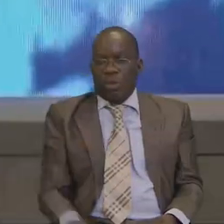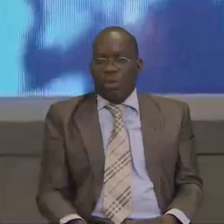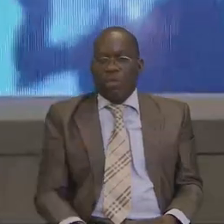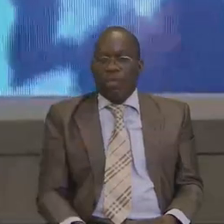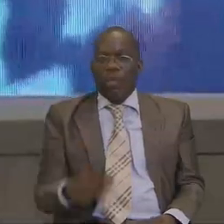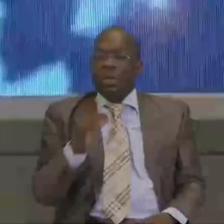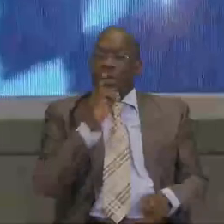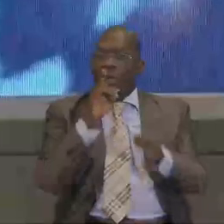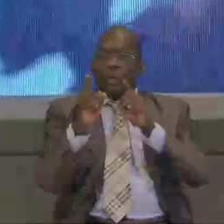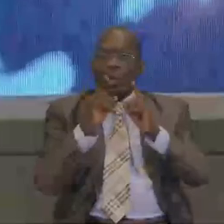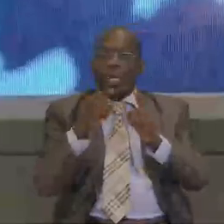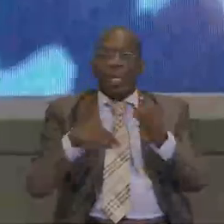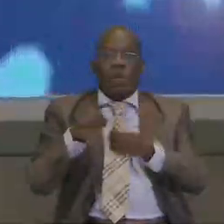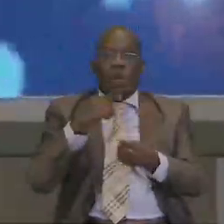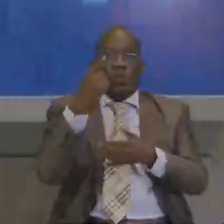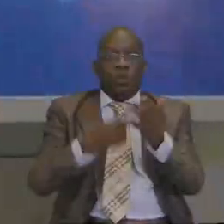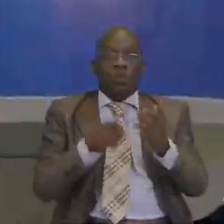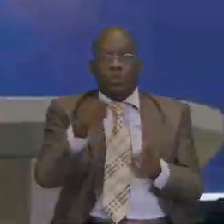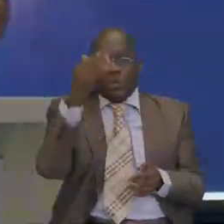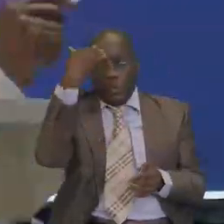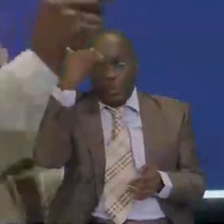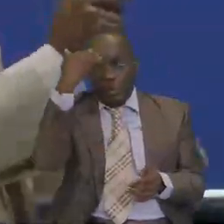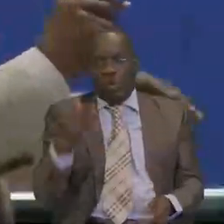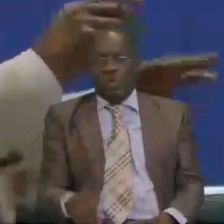Parle de ce que tu connais.